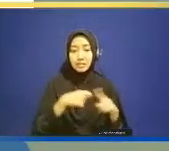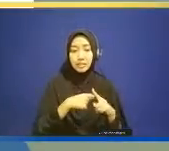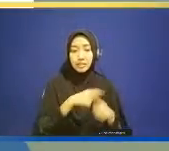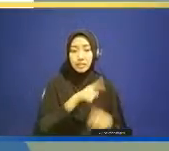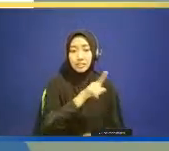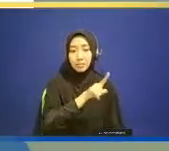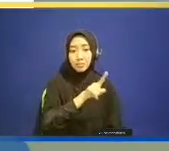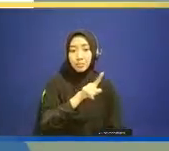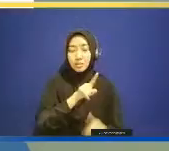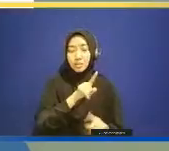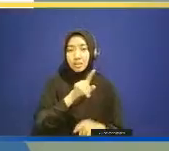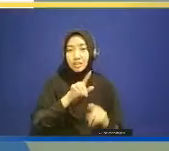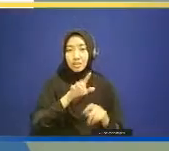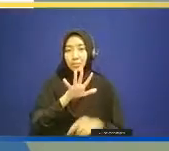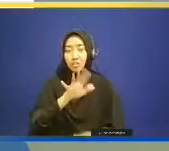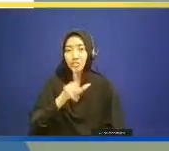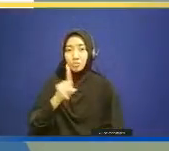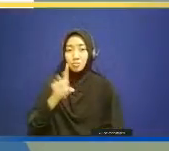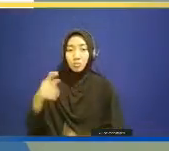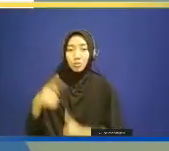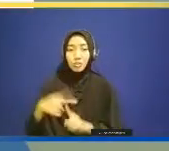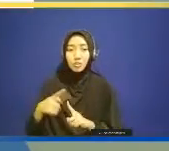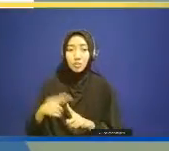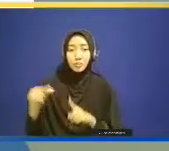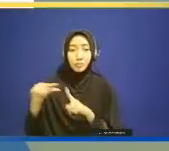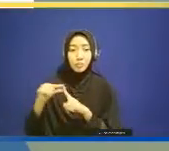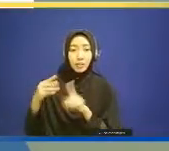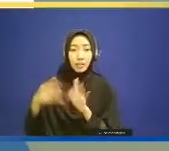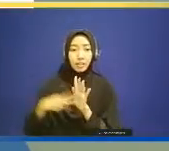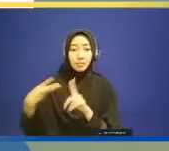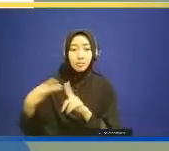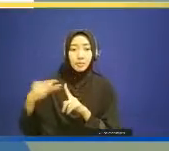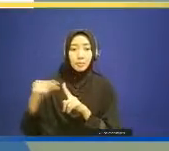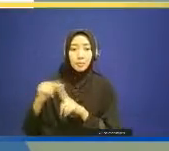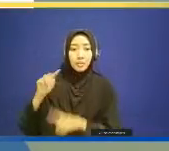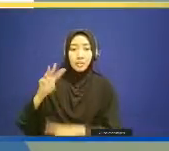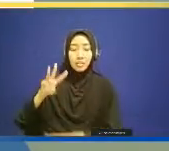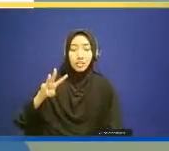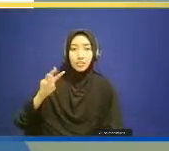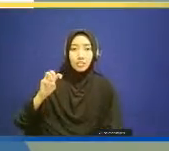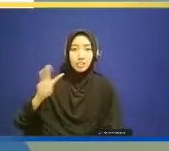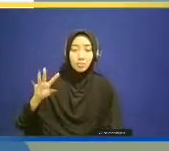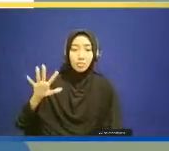1510 triliun dan pnbp 335